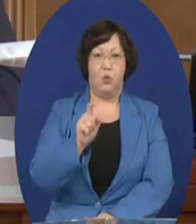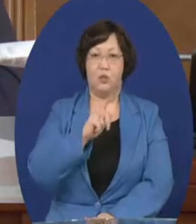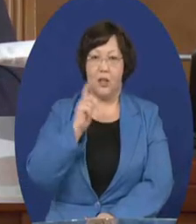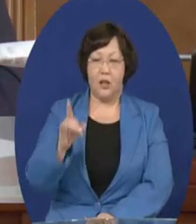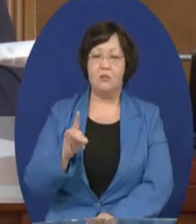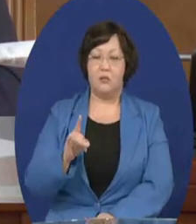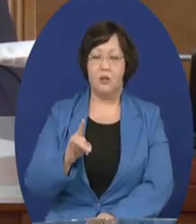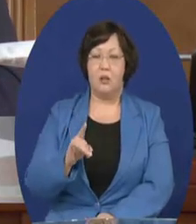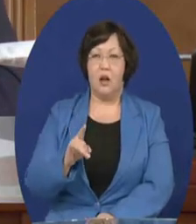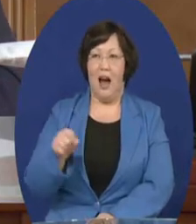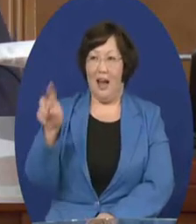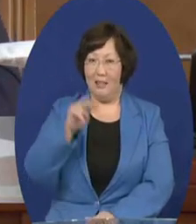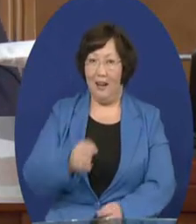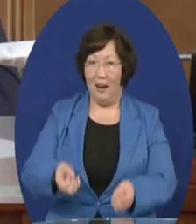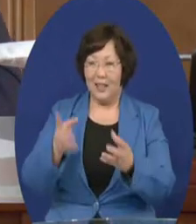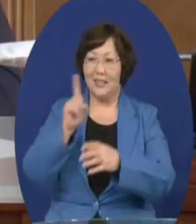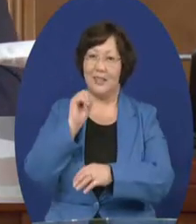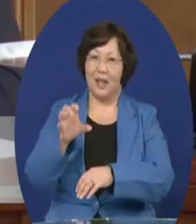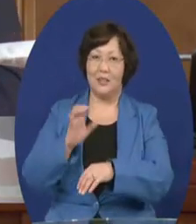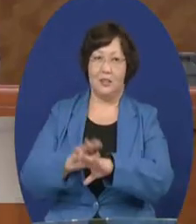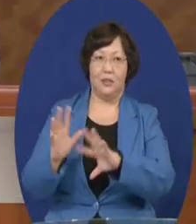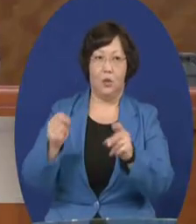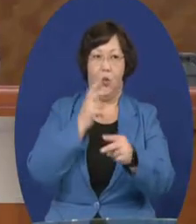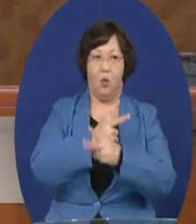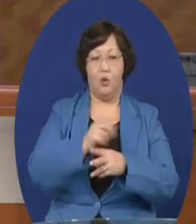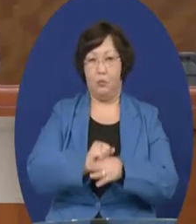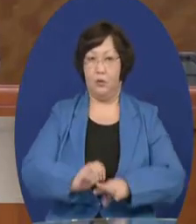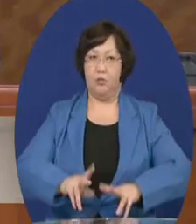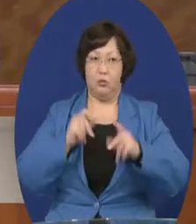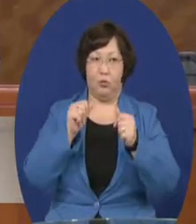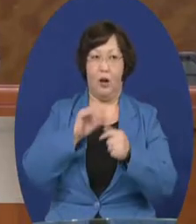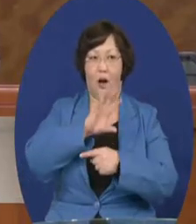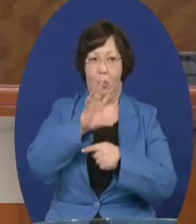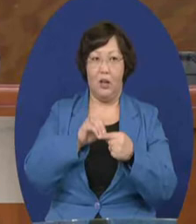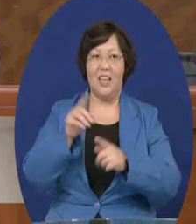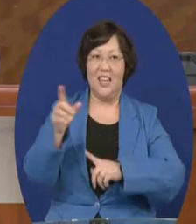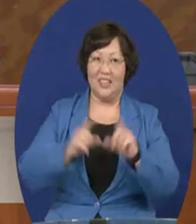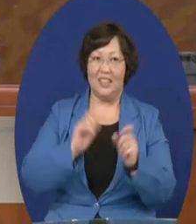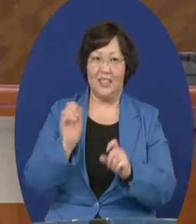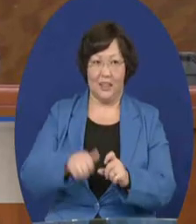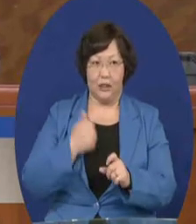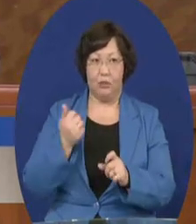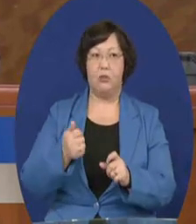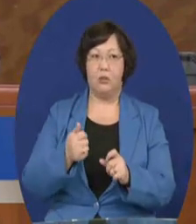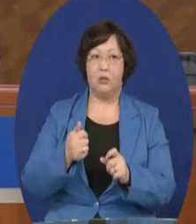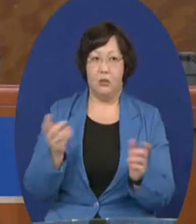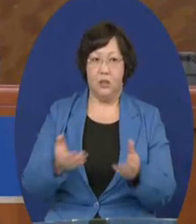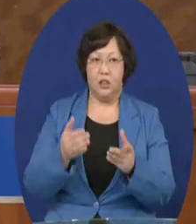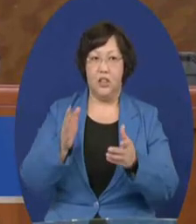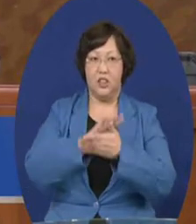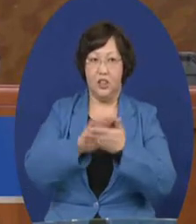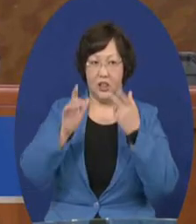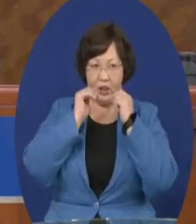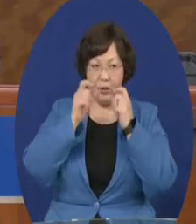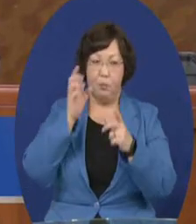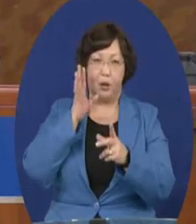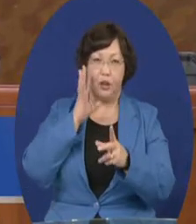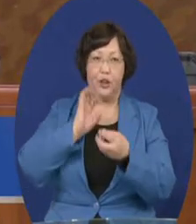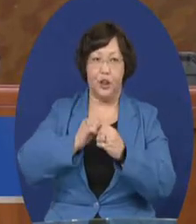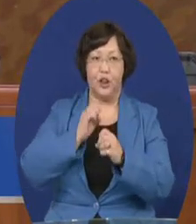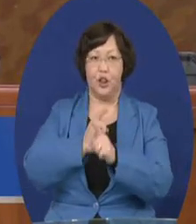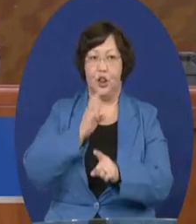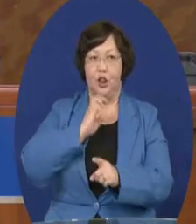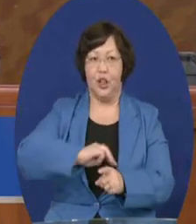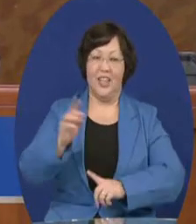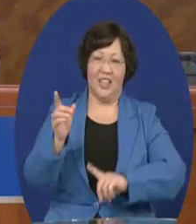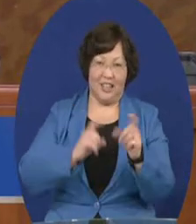засаж залруулна. А мөн хуулиа бас боловсруулах гэсэн агуулга явж байгаа. Эдийн засгийг эрчимжүүлэх шин сэргэлтийн бодлогыг хэрэгжүүлэх хүрээнд